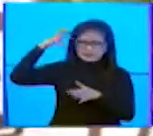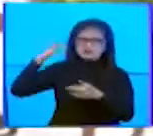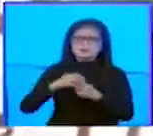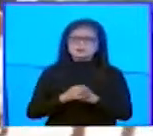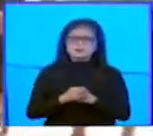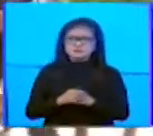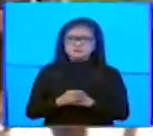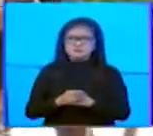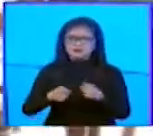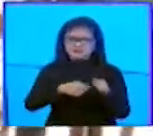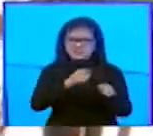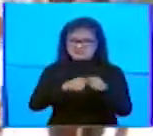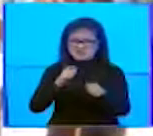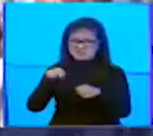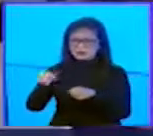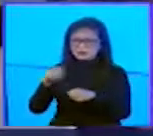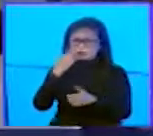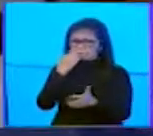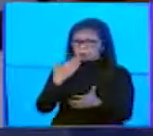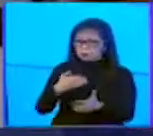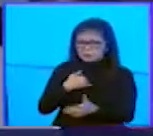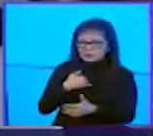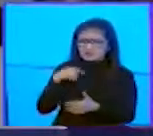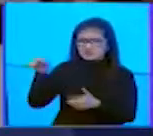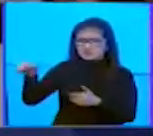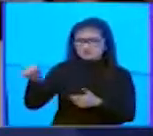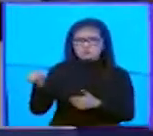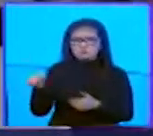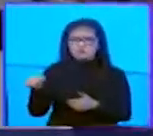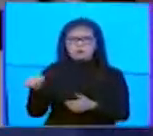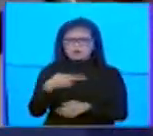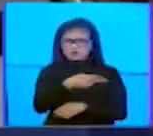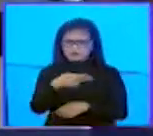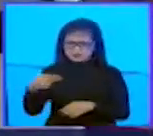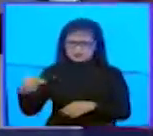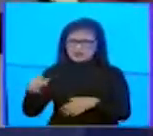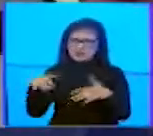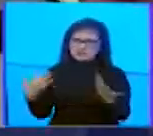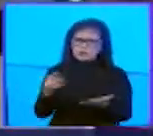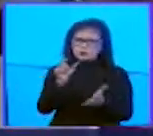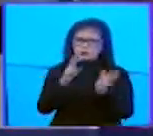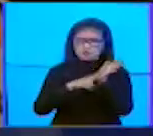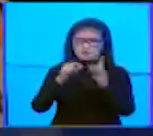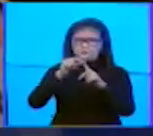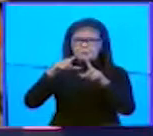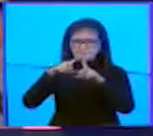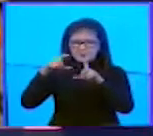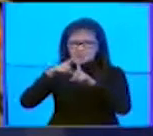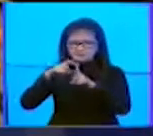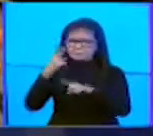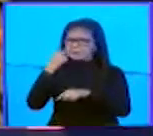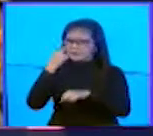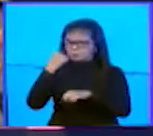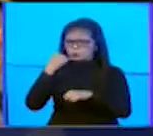digunakan merupakan produk dalam negeri buatan Universitas Pajajaran atau UNPAD Bandung. Ridwan Kamil juga meminta masyarakat tidak merayakan pergantian